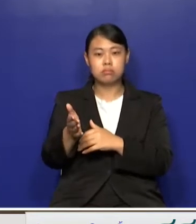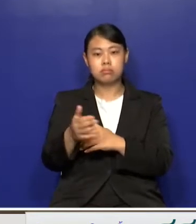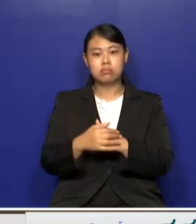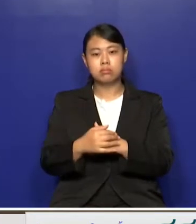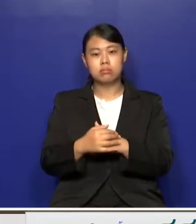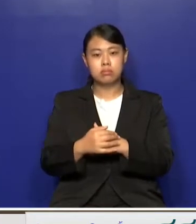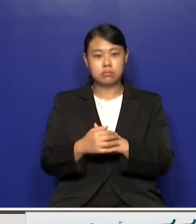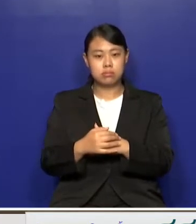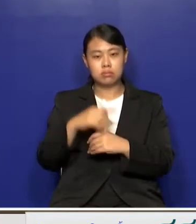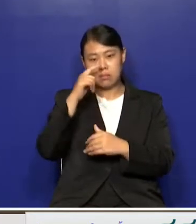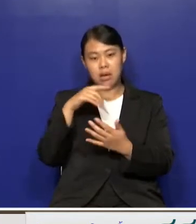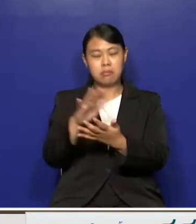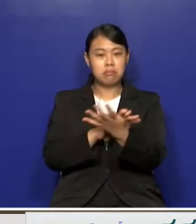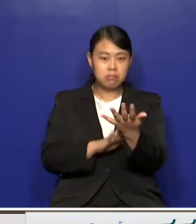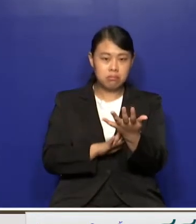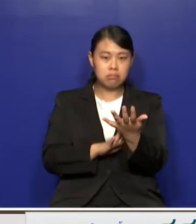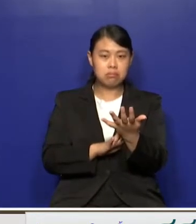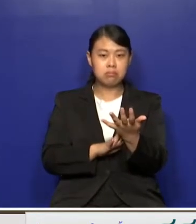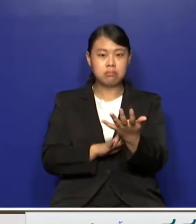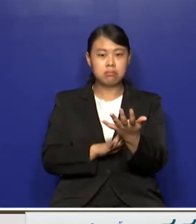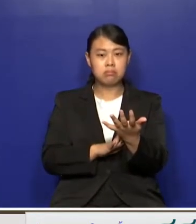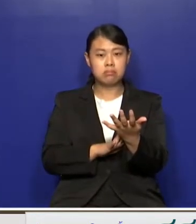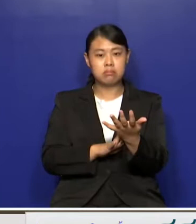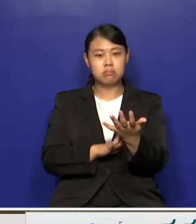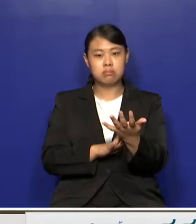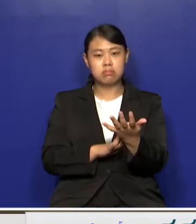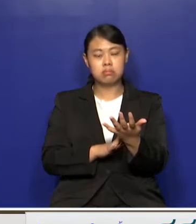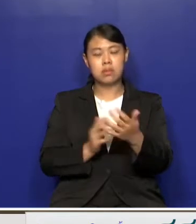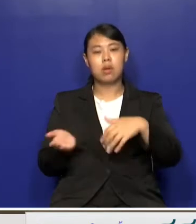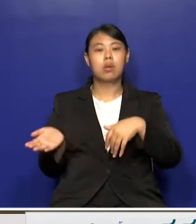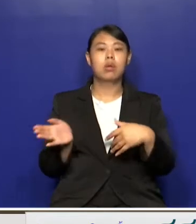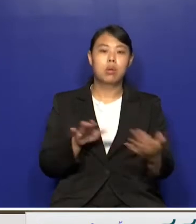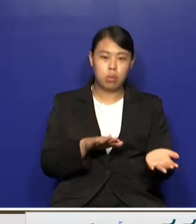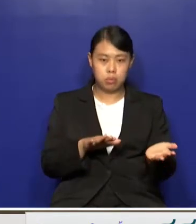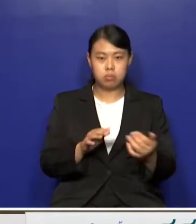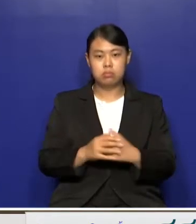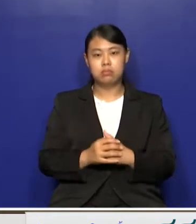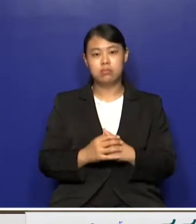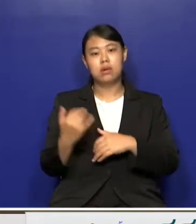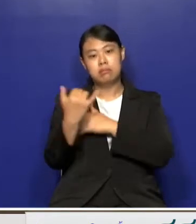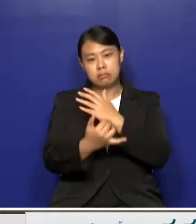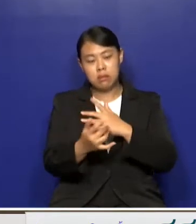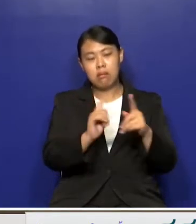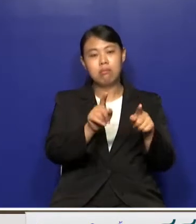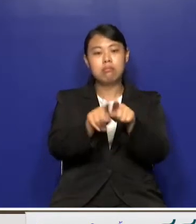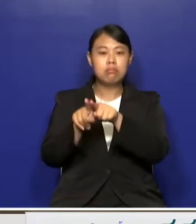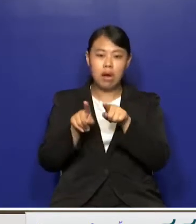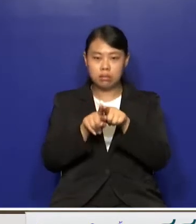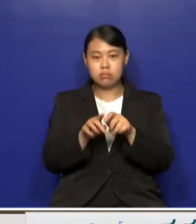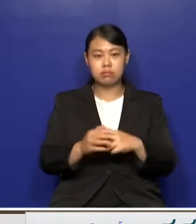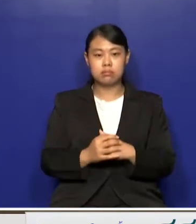หนึ่งประเทศไทยกอยู่ในสภาพรมรายเหมือนได้หายประเทศดังนั้